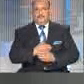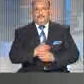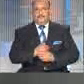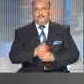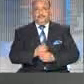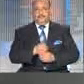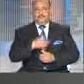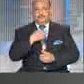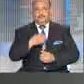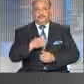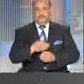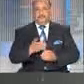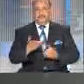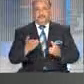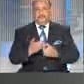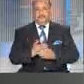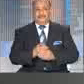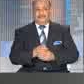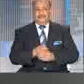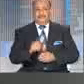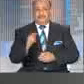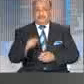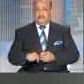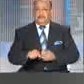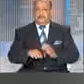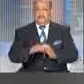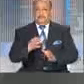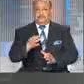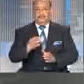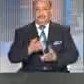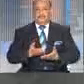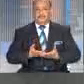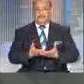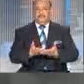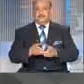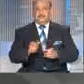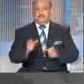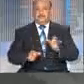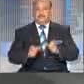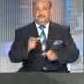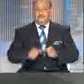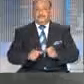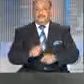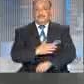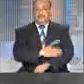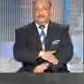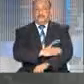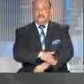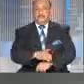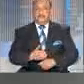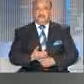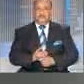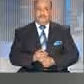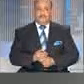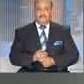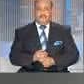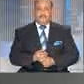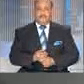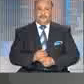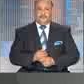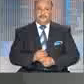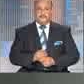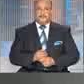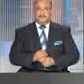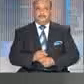جانفي 2014. أنا هنا نتساءل الوضعية أنه في ظرف عام يصير هذا الكل. أنا أطلب أنه بيرجعي للعمل في أقرب وقت. أول مطلب هو